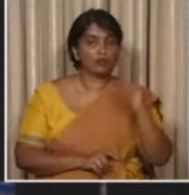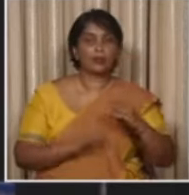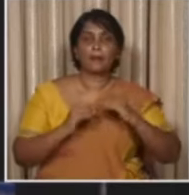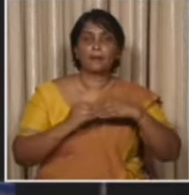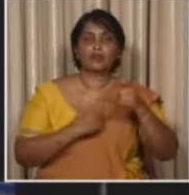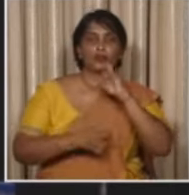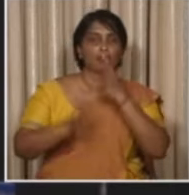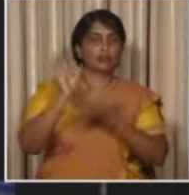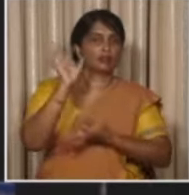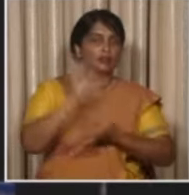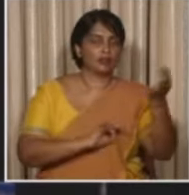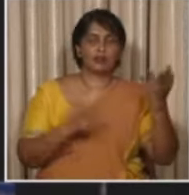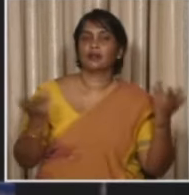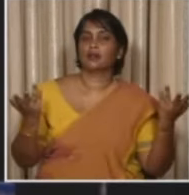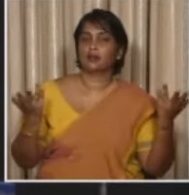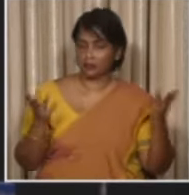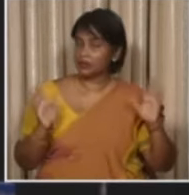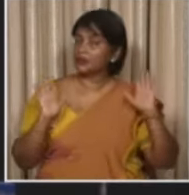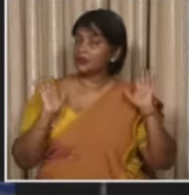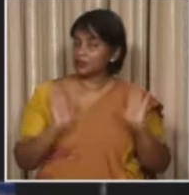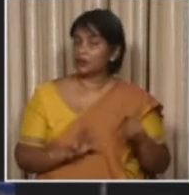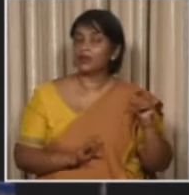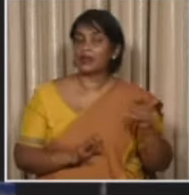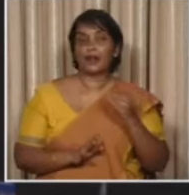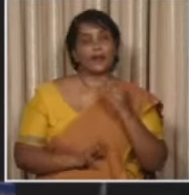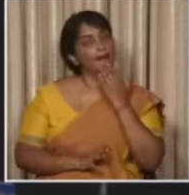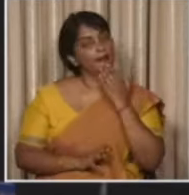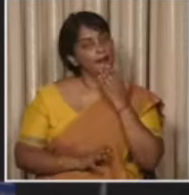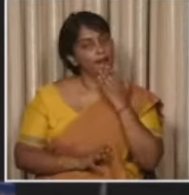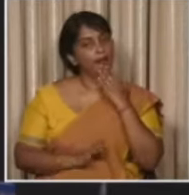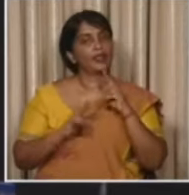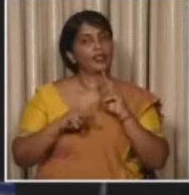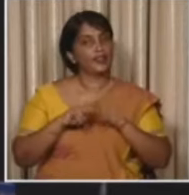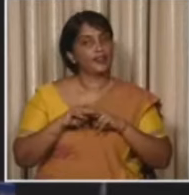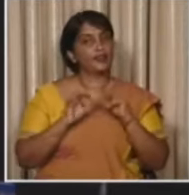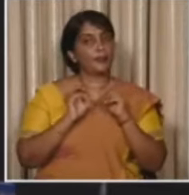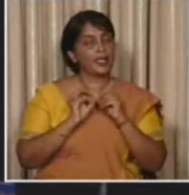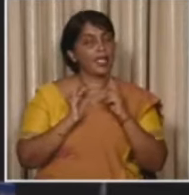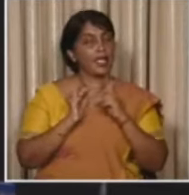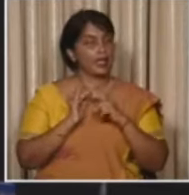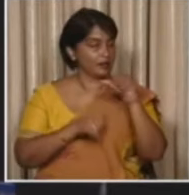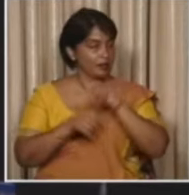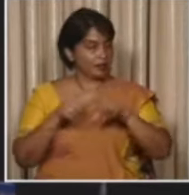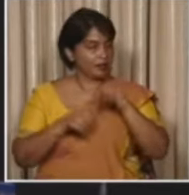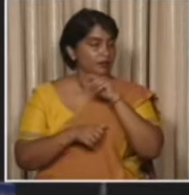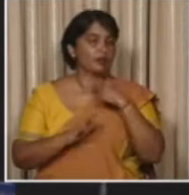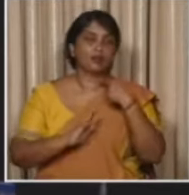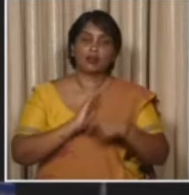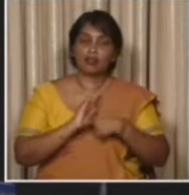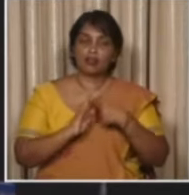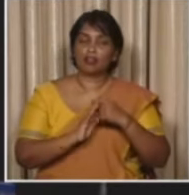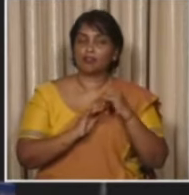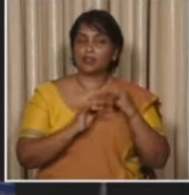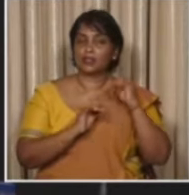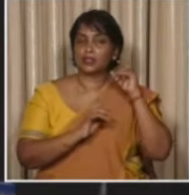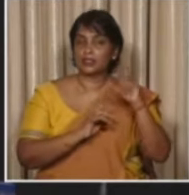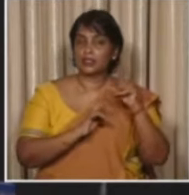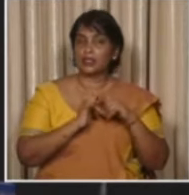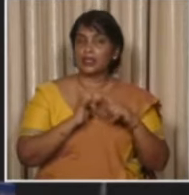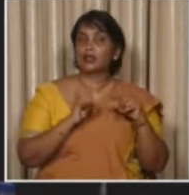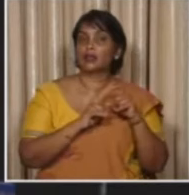දාන්නෙත් නැහැ. නමුත් ඇමරිකාවේ FBI ආයතනේ ලංකාවේ අපරාධ පරීක්ෂණ